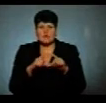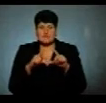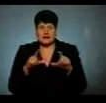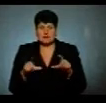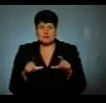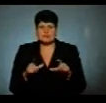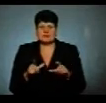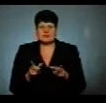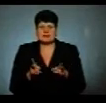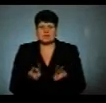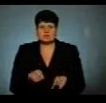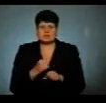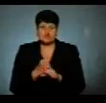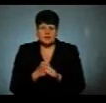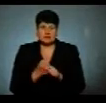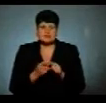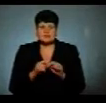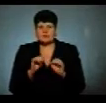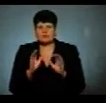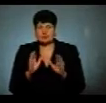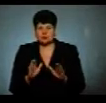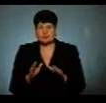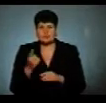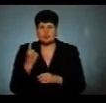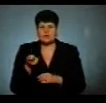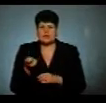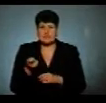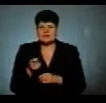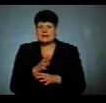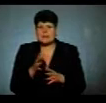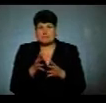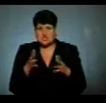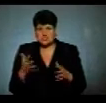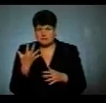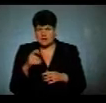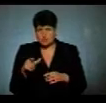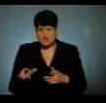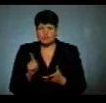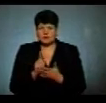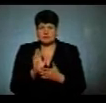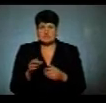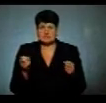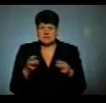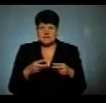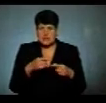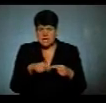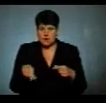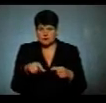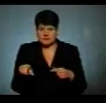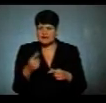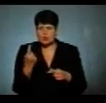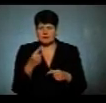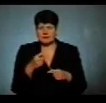лишились працювати. Мова йде про те, що може бути біля одної каси не більше 5 людей, про те, що має бути спеціальна розмітка, люди мають стояти не ближче метр один до